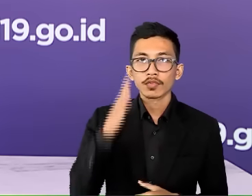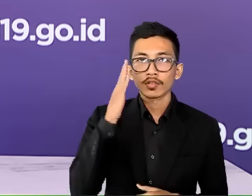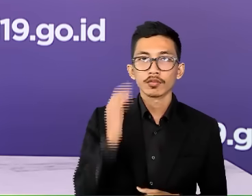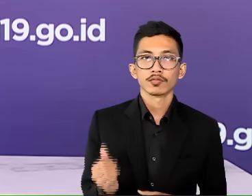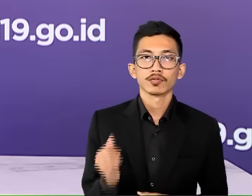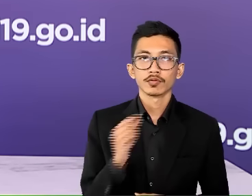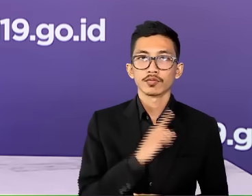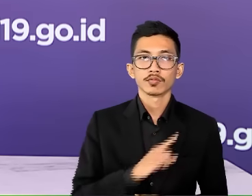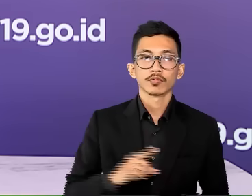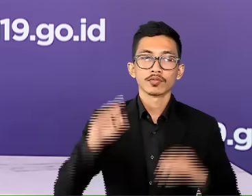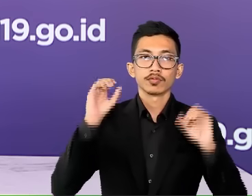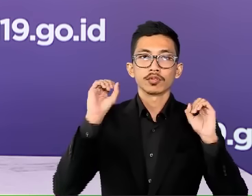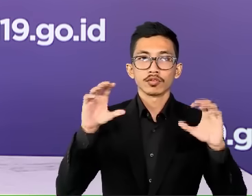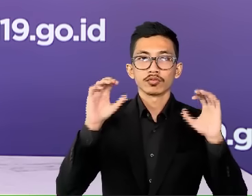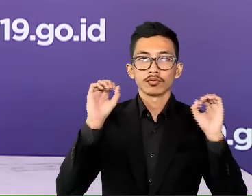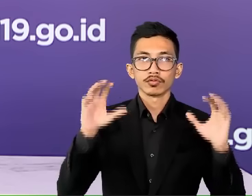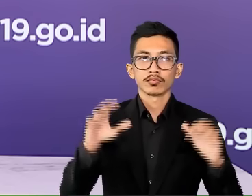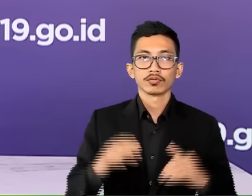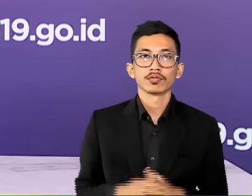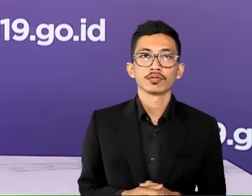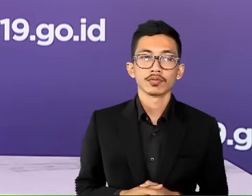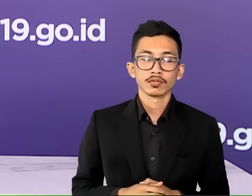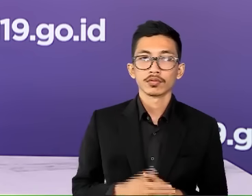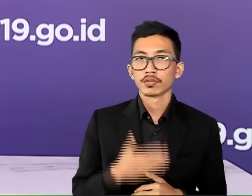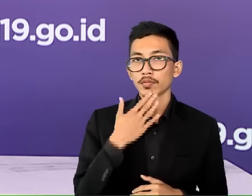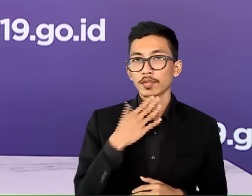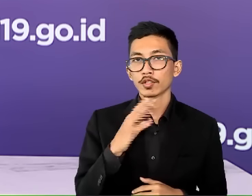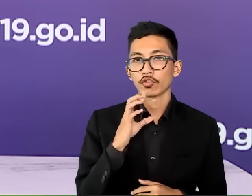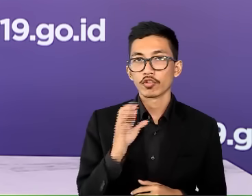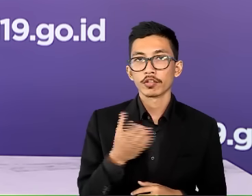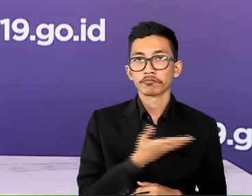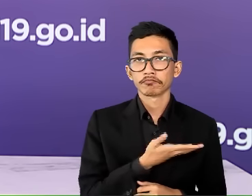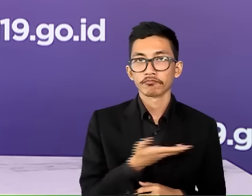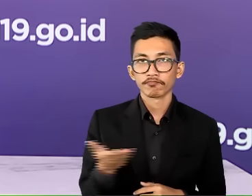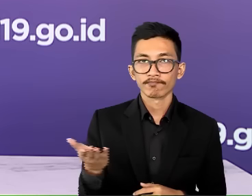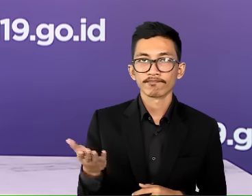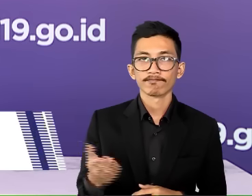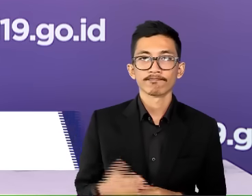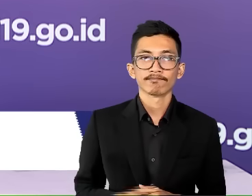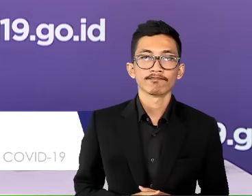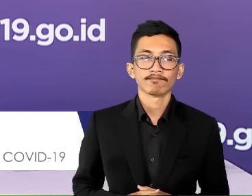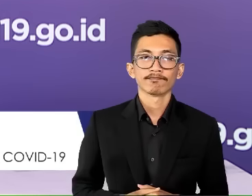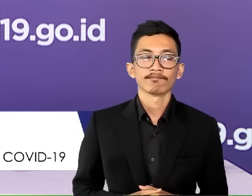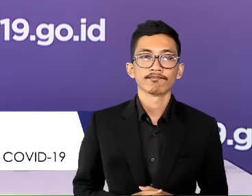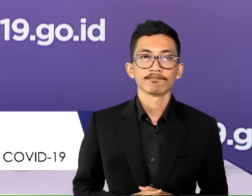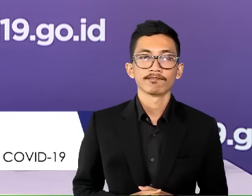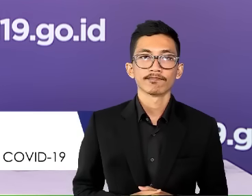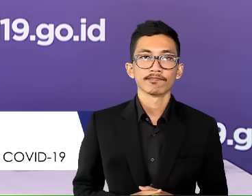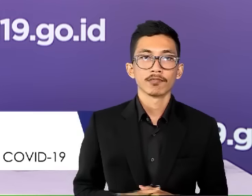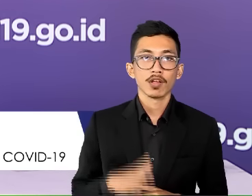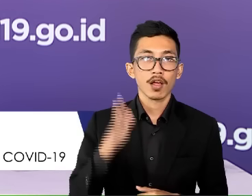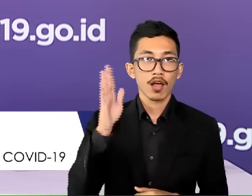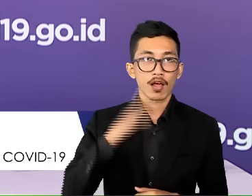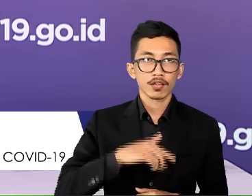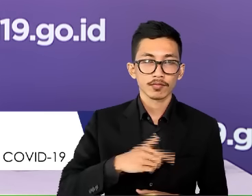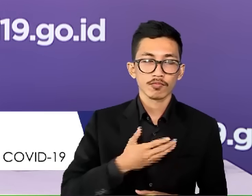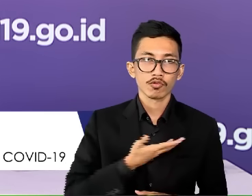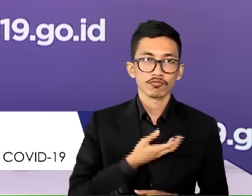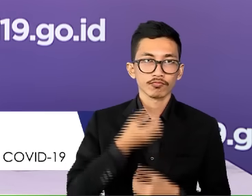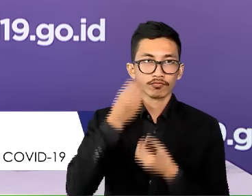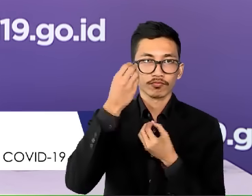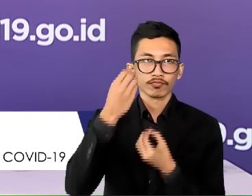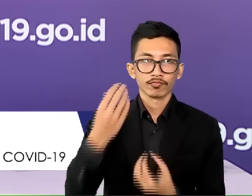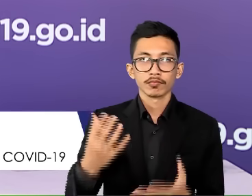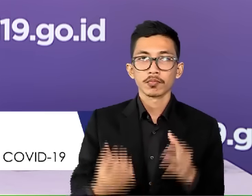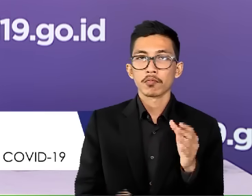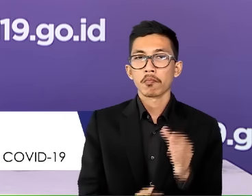Assalamualaikum warahmatullahi wabarakatuh. Selamat sore, salam sejahtera untuk kita semuanya. Hari ini saya akan menyampaikan